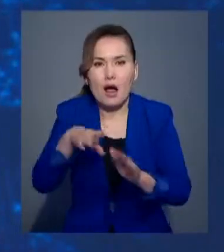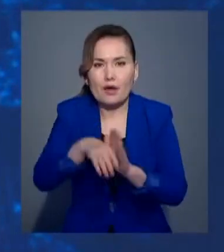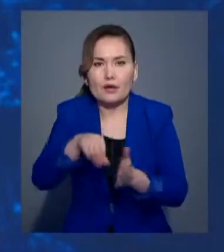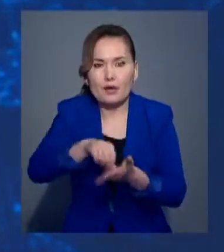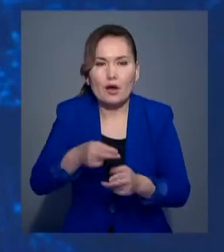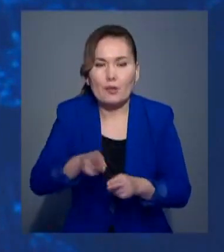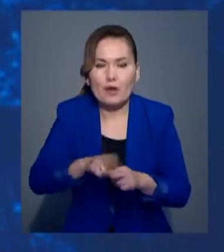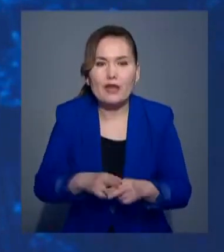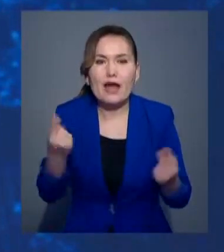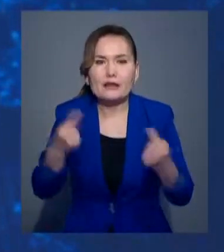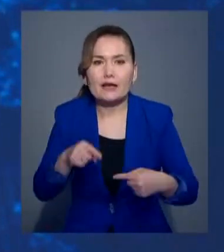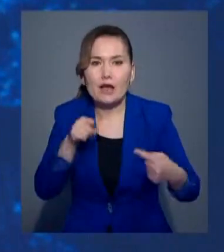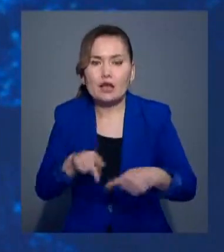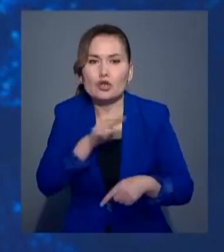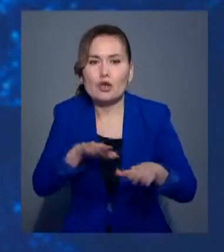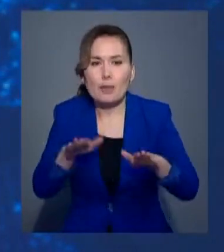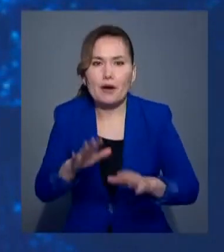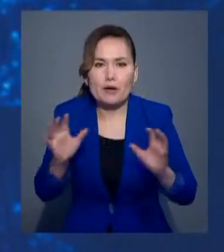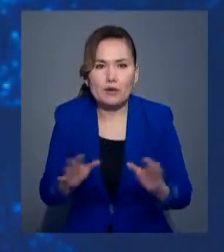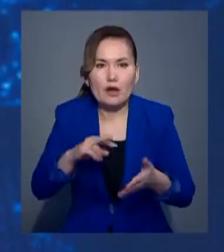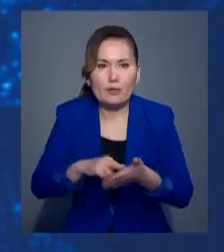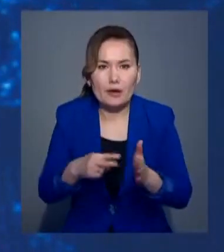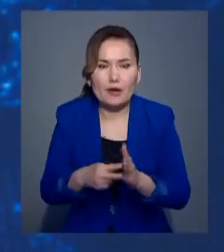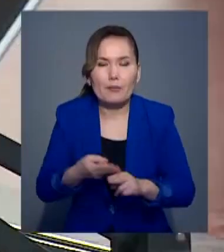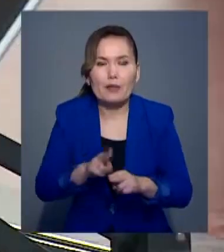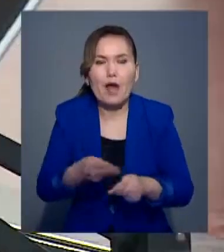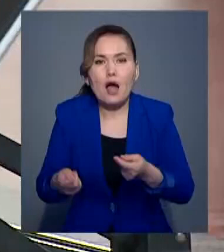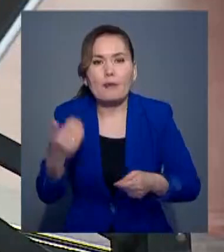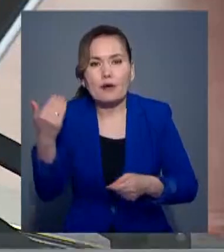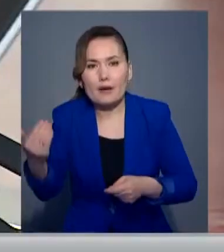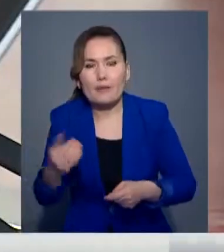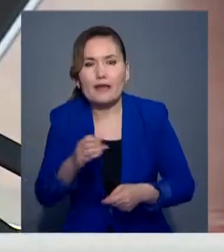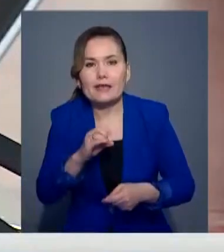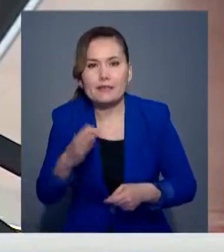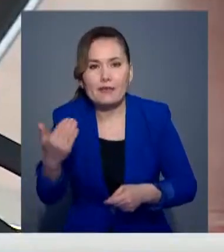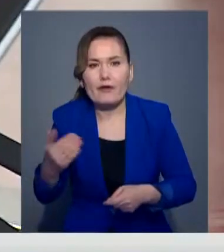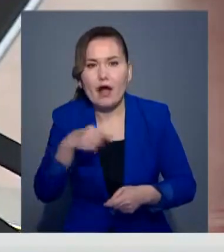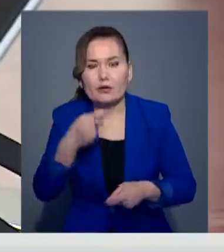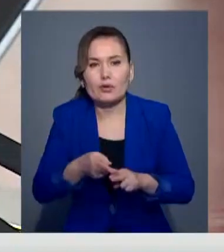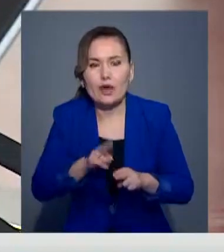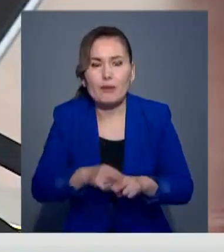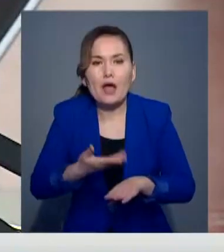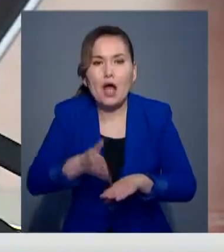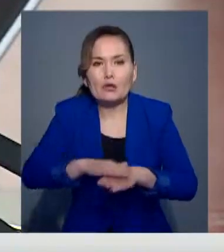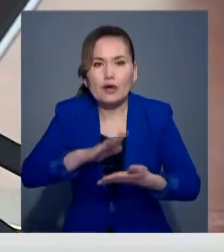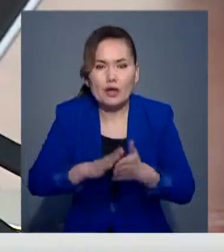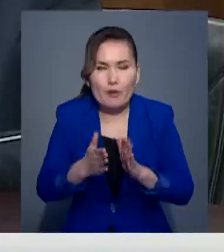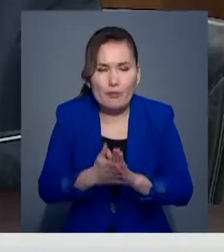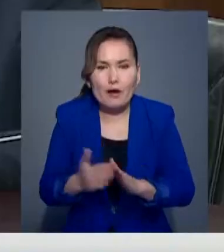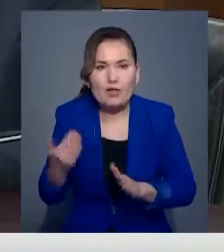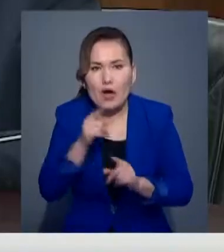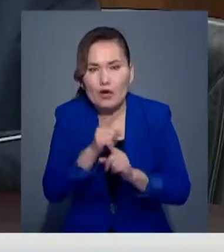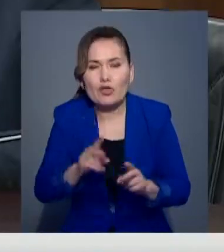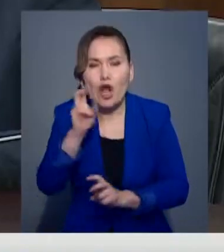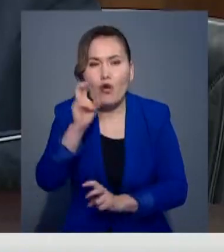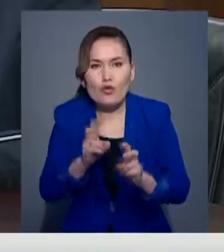шаралар осы жұмыс орындарын сақтап қалуды көздейді. Басқарма төрағасы Ахметжан Есімовтің айтуынша, төтенше жағдайда өндіріске әсер